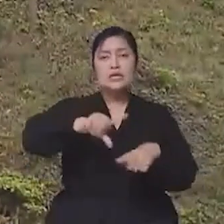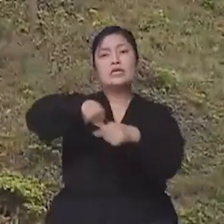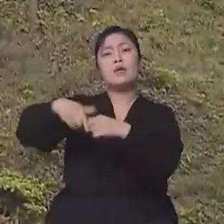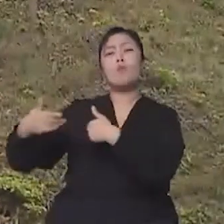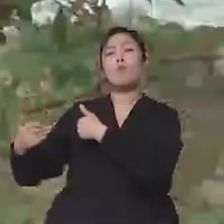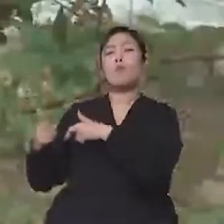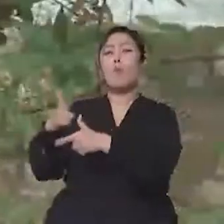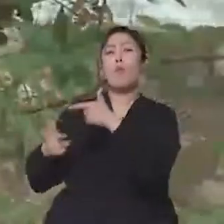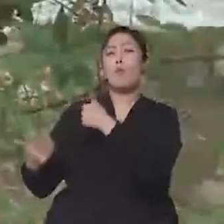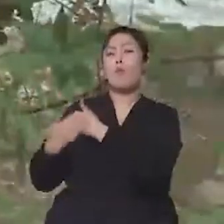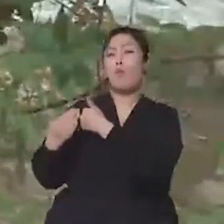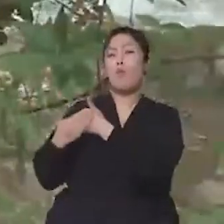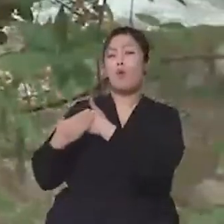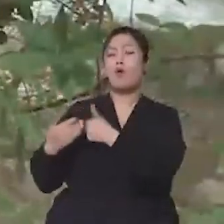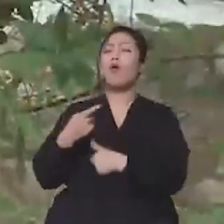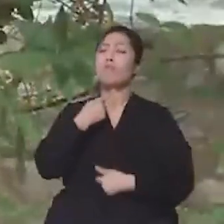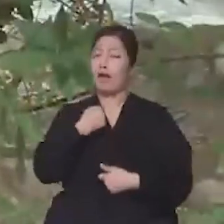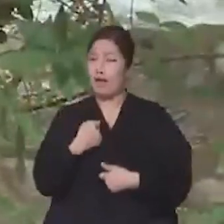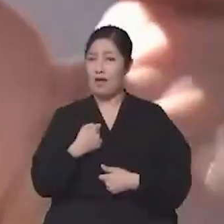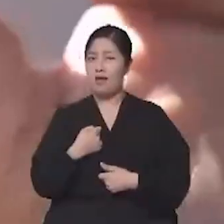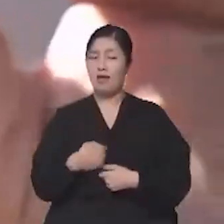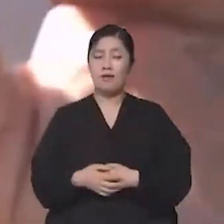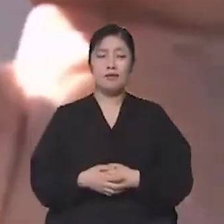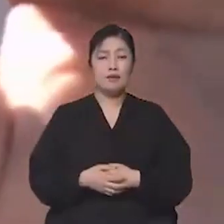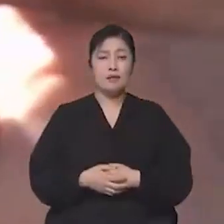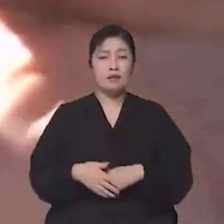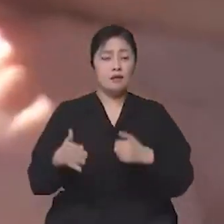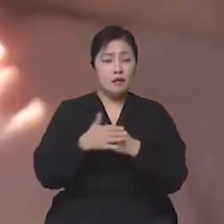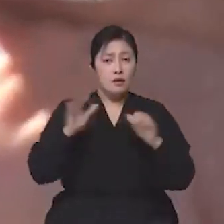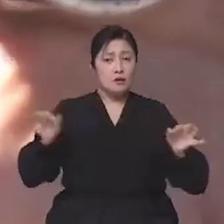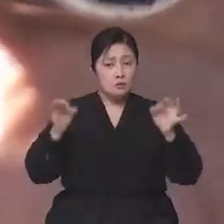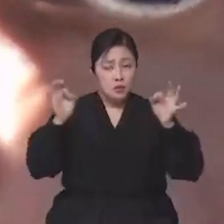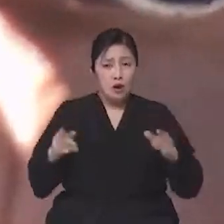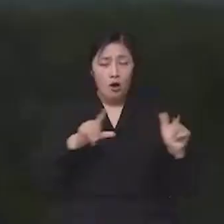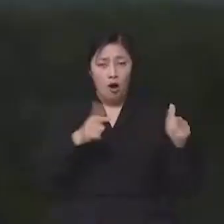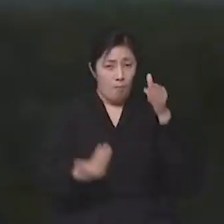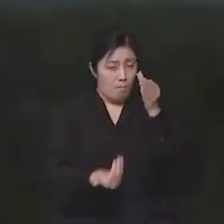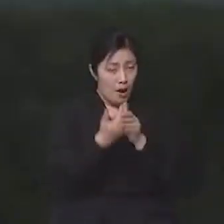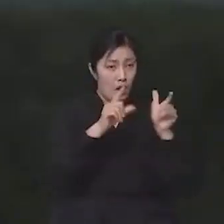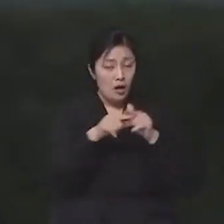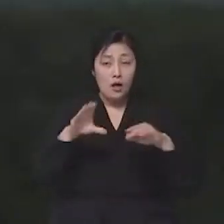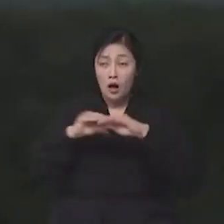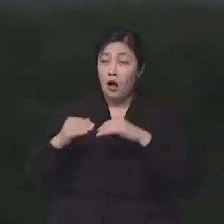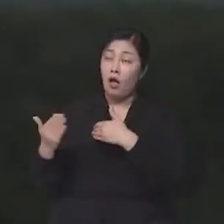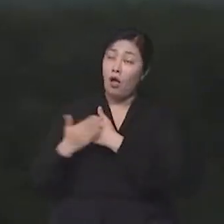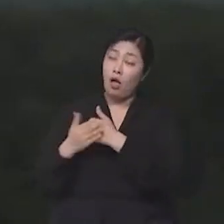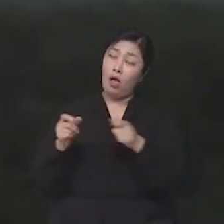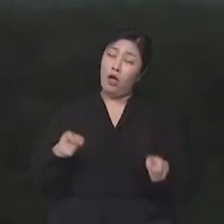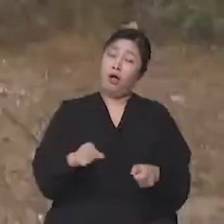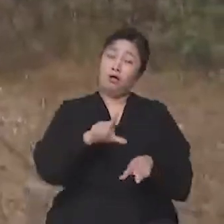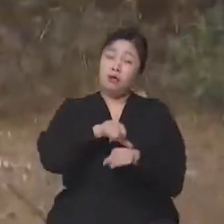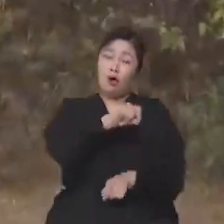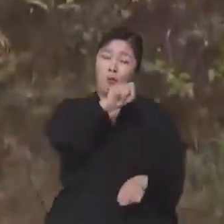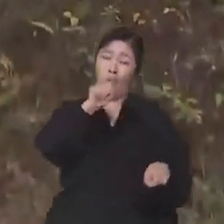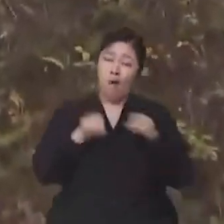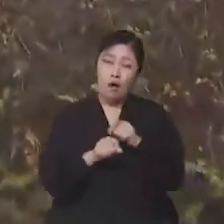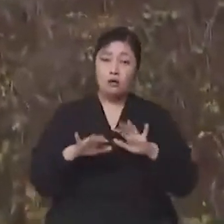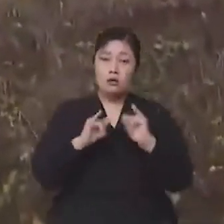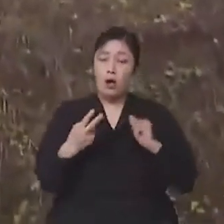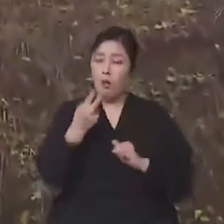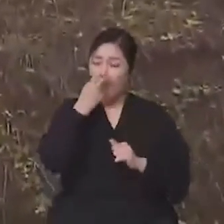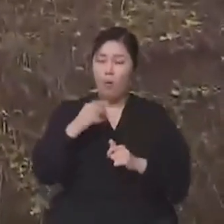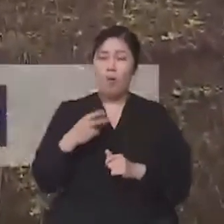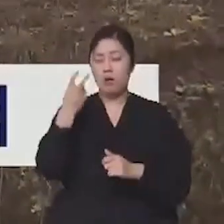인근 목포소방서가 담당해왔습니다. 때문에 그동안 각종 사고에 대응이 지체돼 인명과 재산